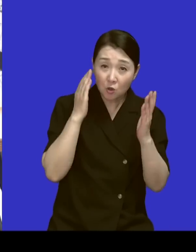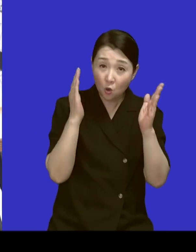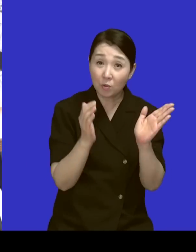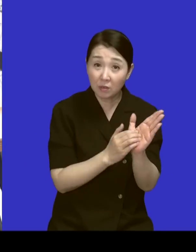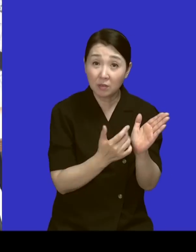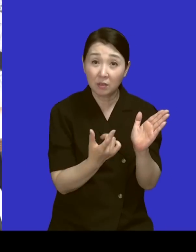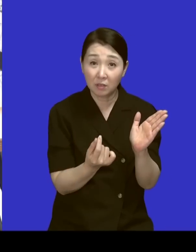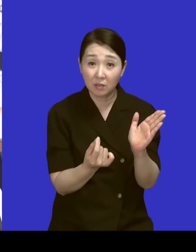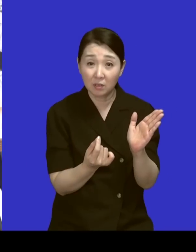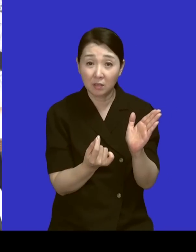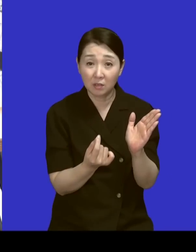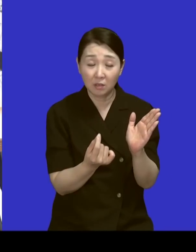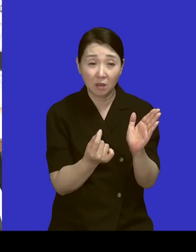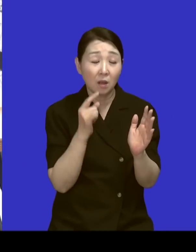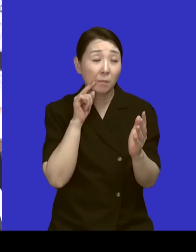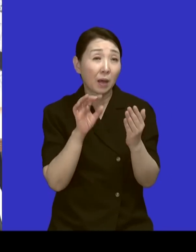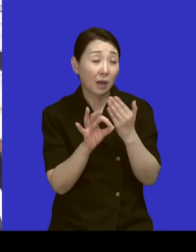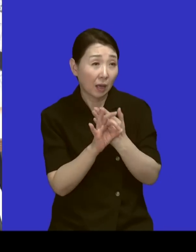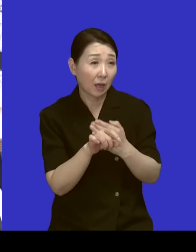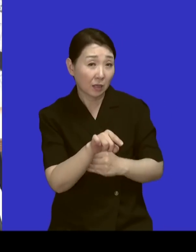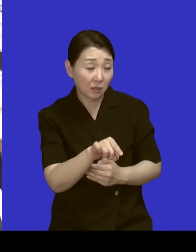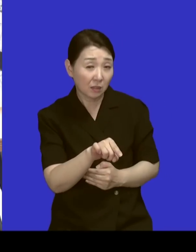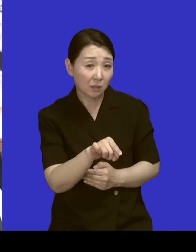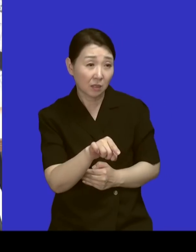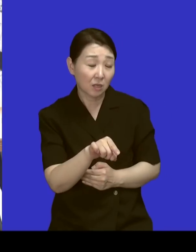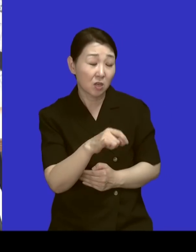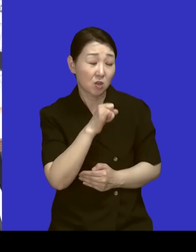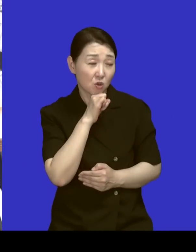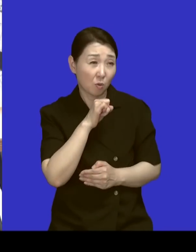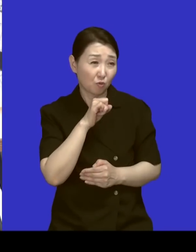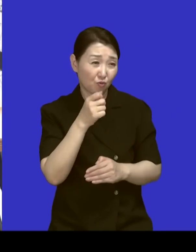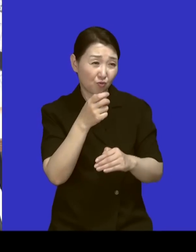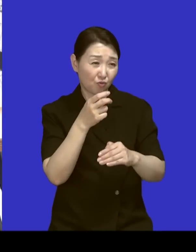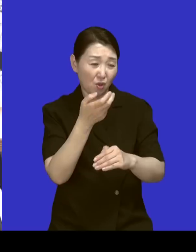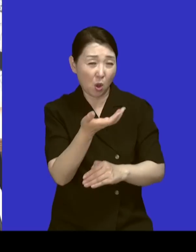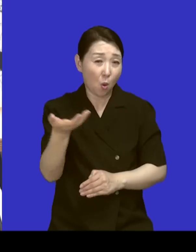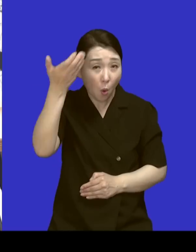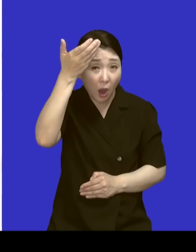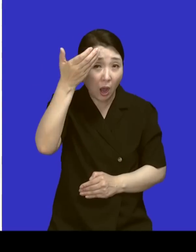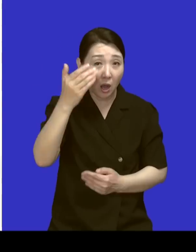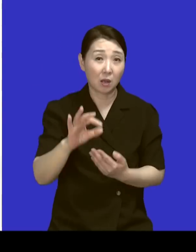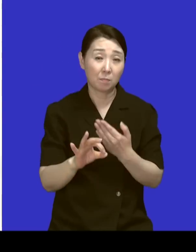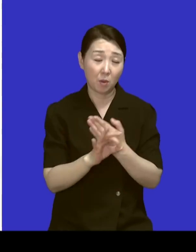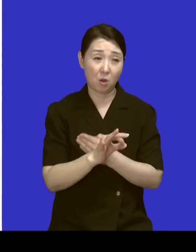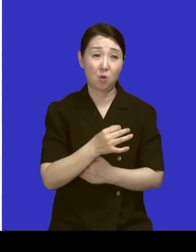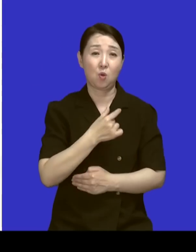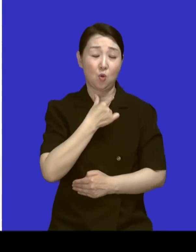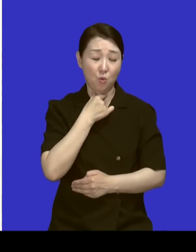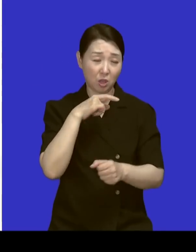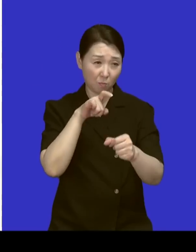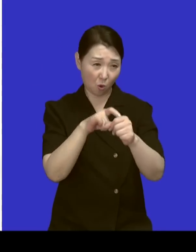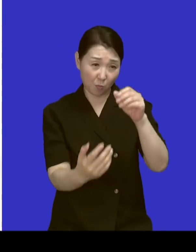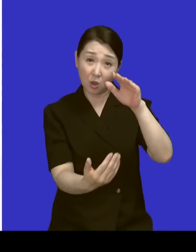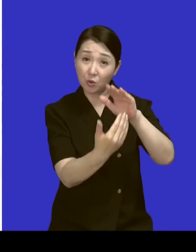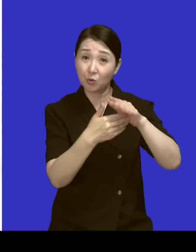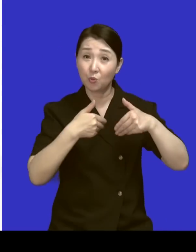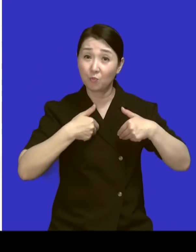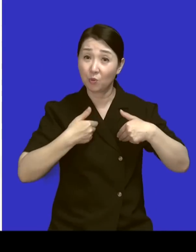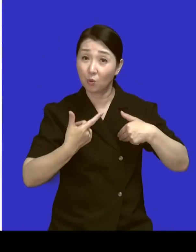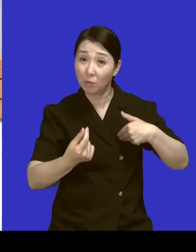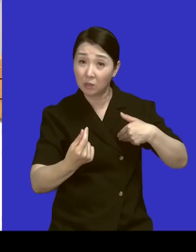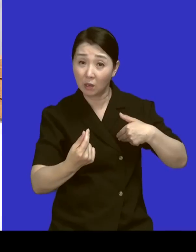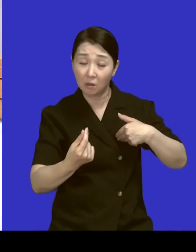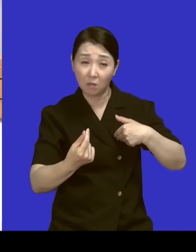말이에요. 예. 근데 만약 그 정도의 막 성적이 상승되고 그러면은 원하는 뭐 목표를 이루어야 될 텐데 네. 또